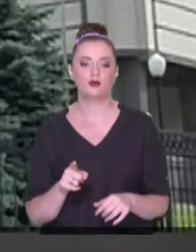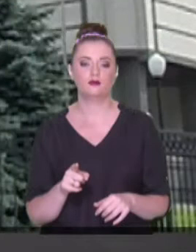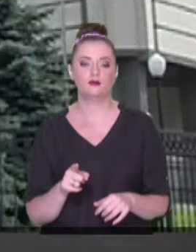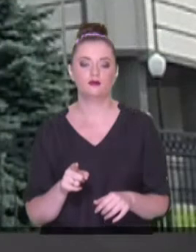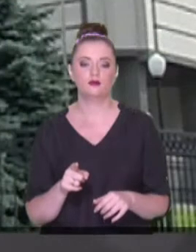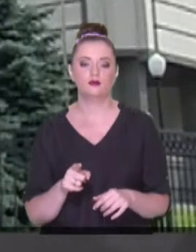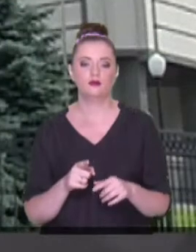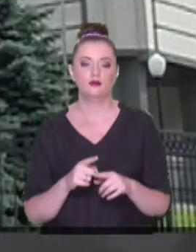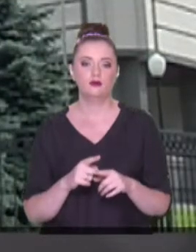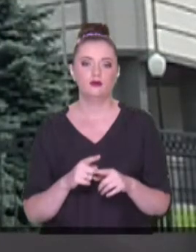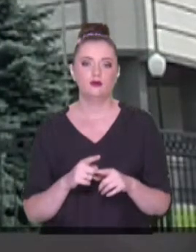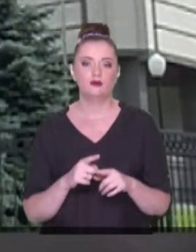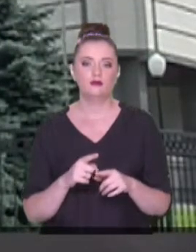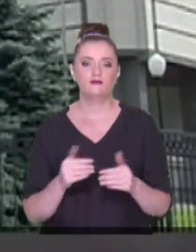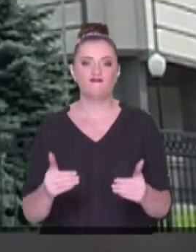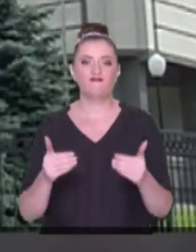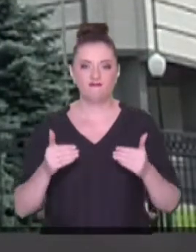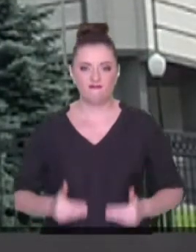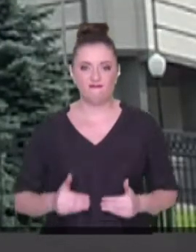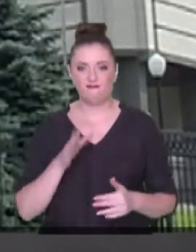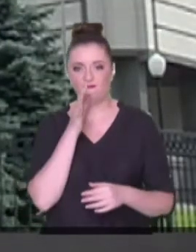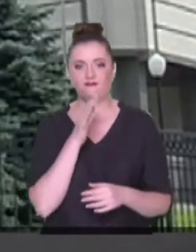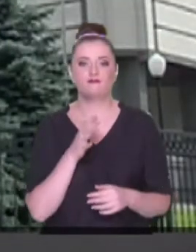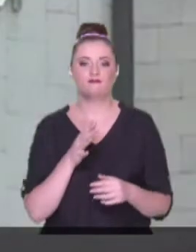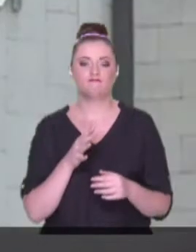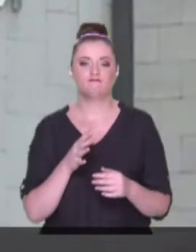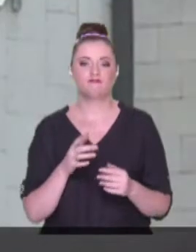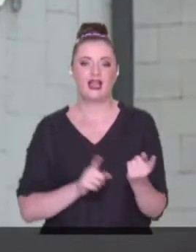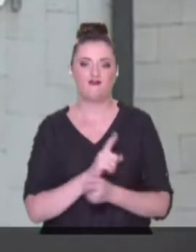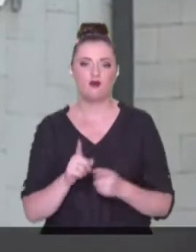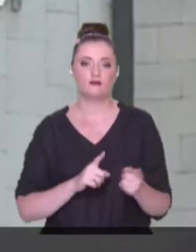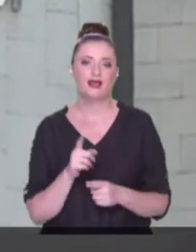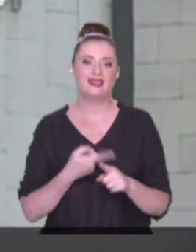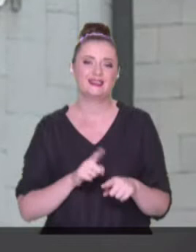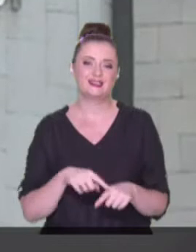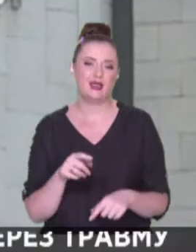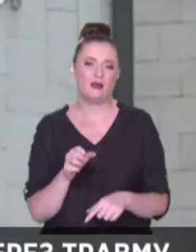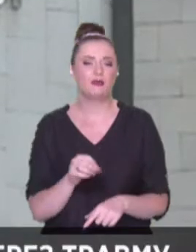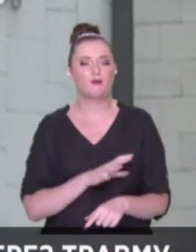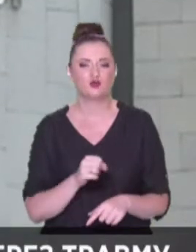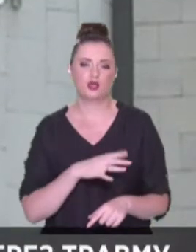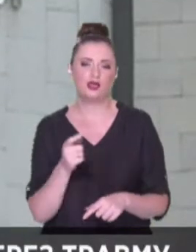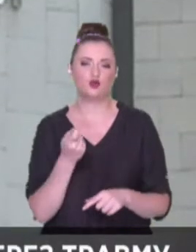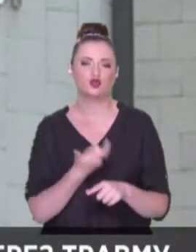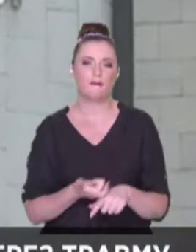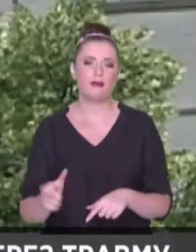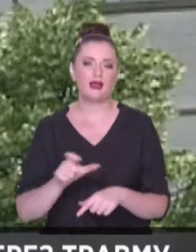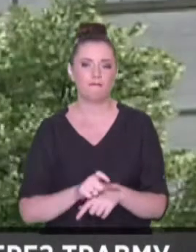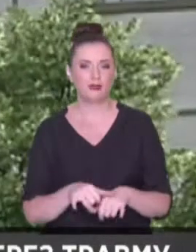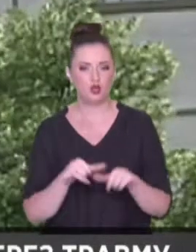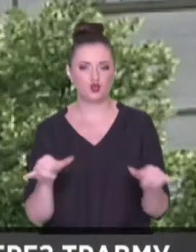поступ неймовірних реформ, то це область припущень, і мені здається, що вони трохи перебільшують. Дуже проста